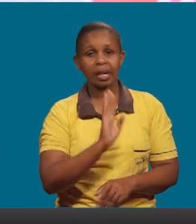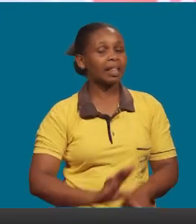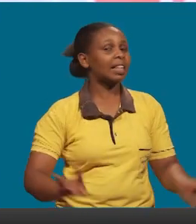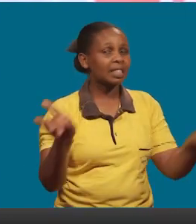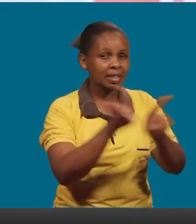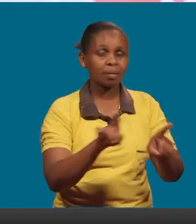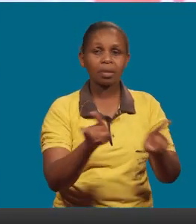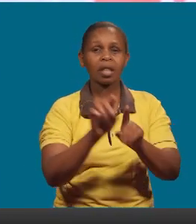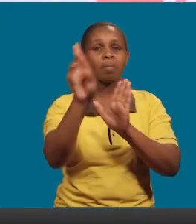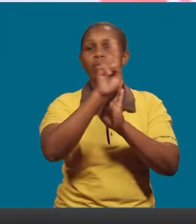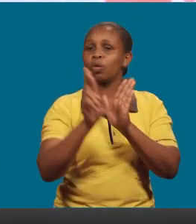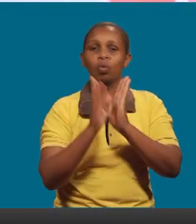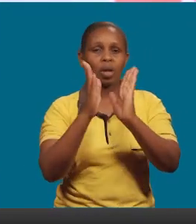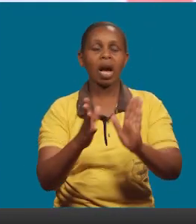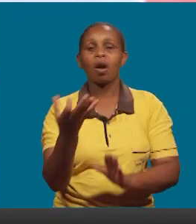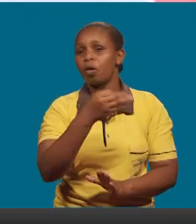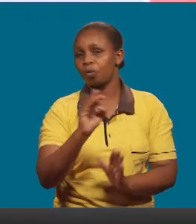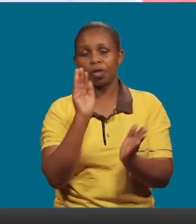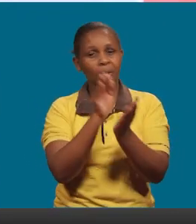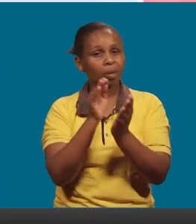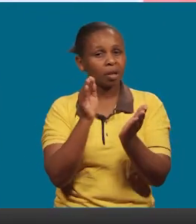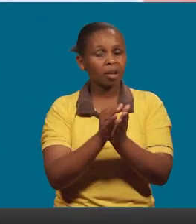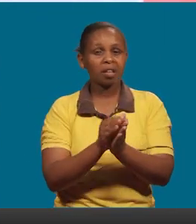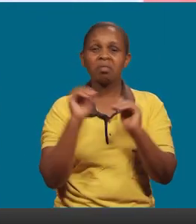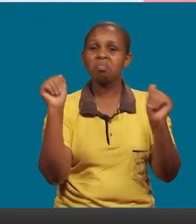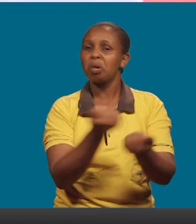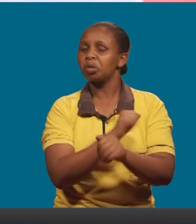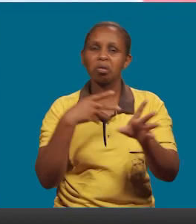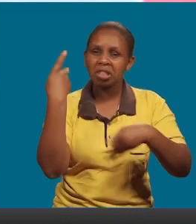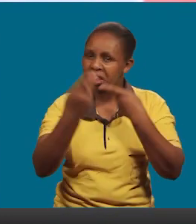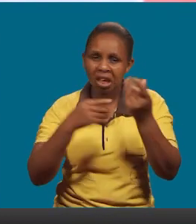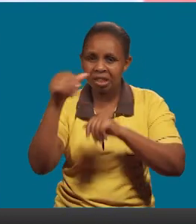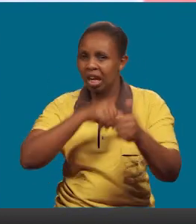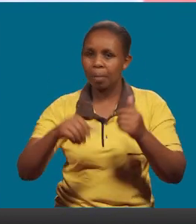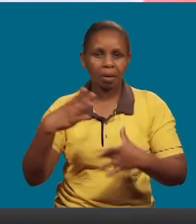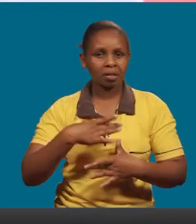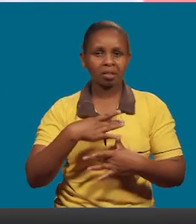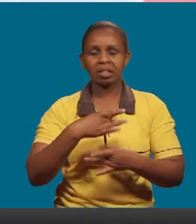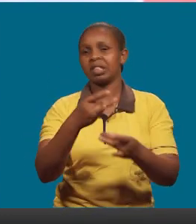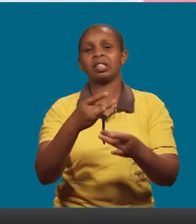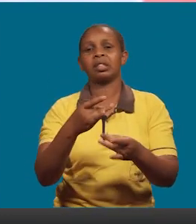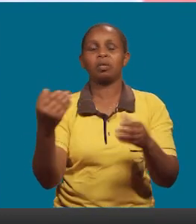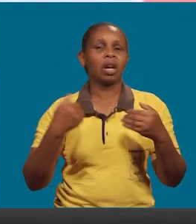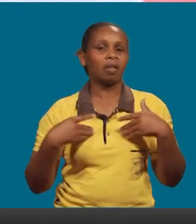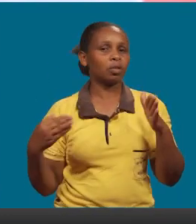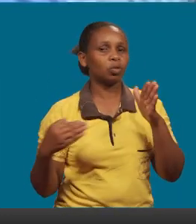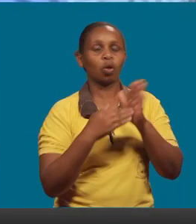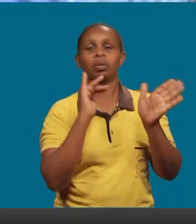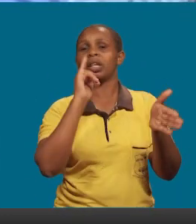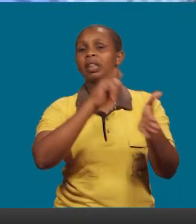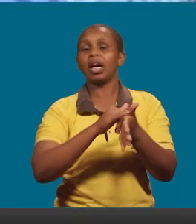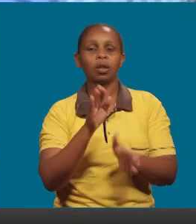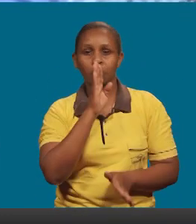government were also the owner of the banks. So we will not even negotiate the interest. We have stopped that domestic